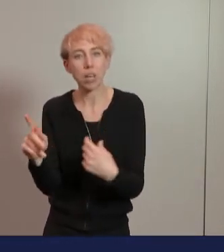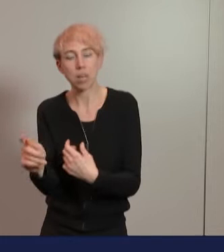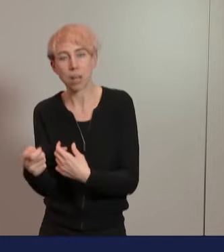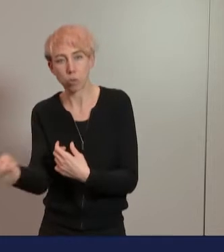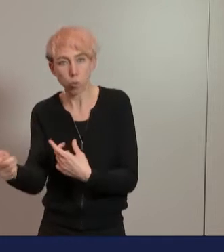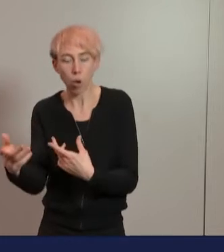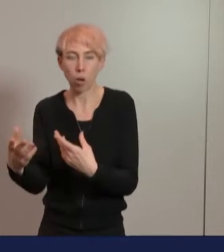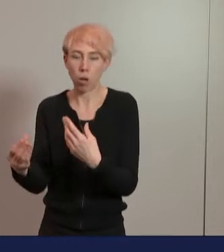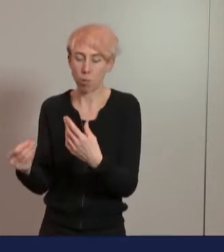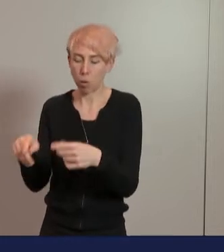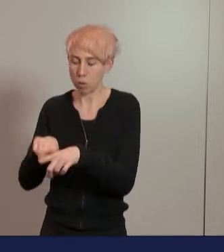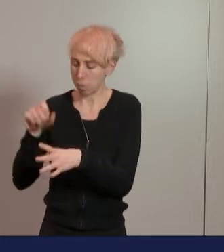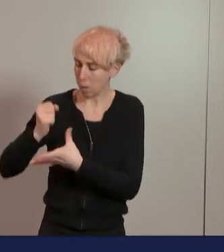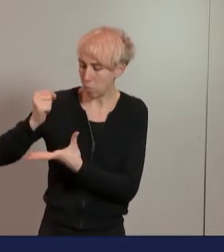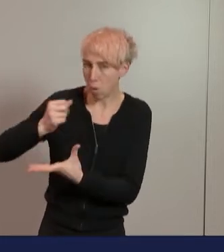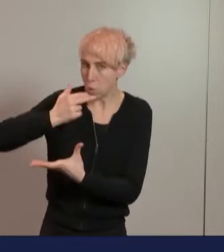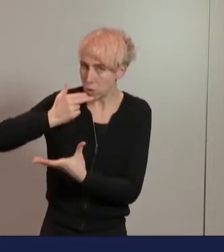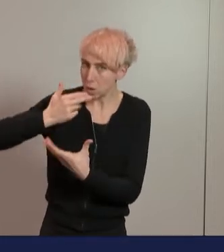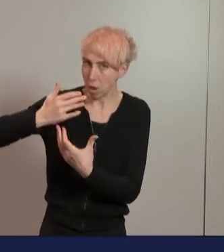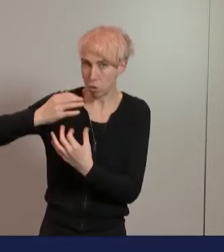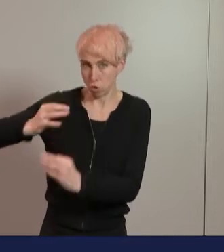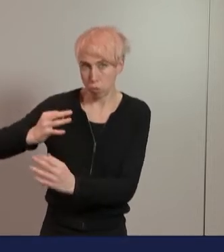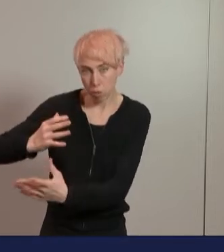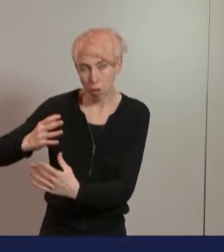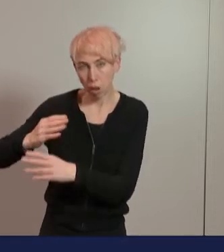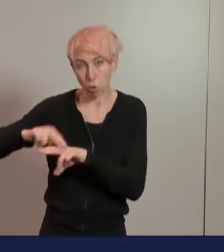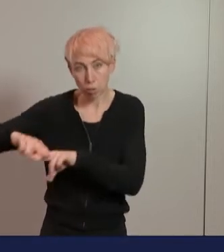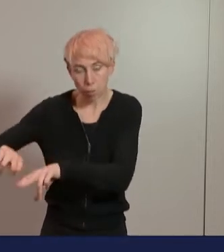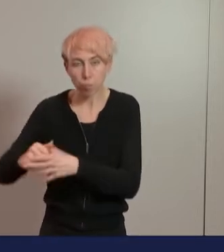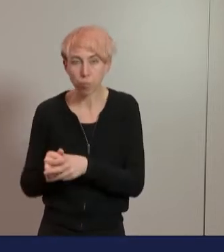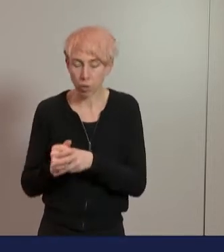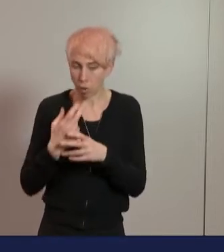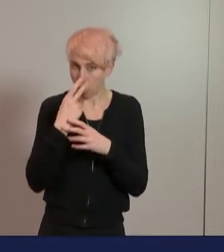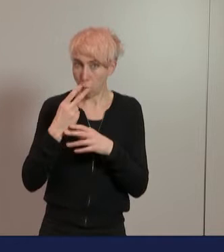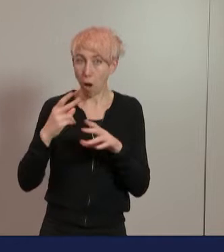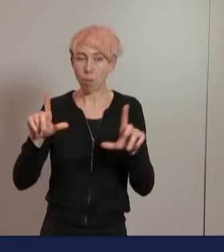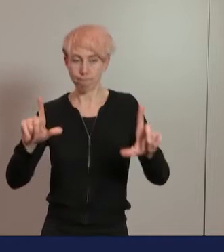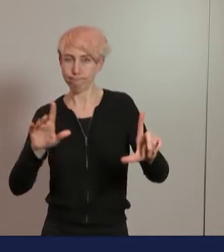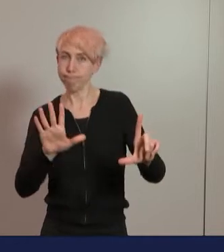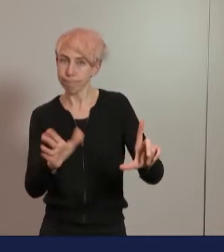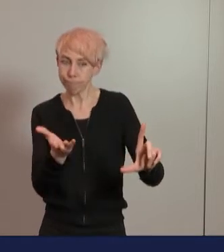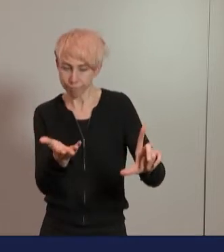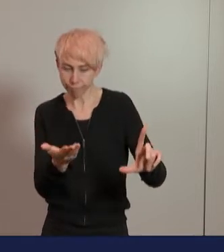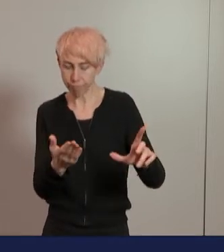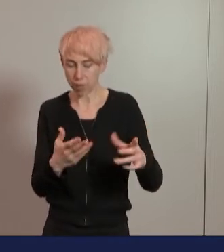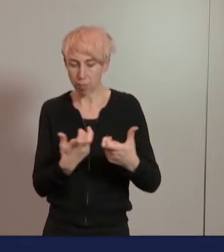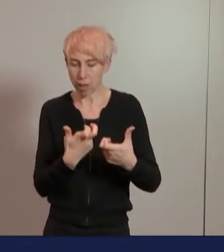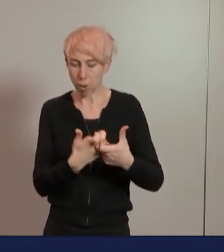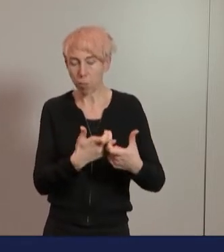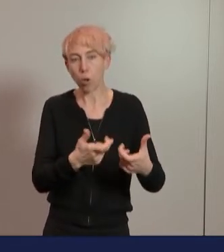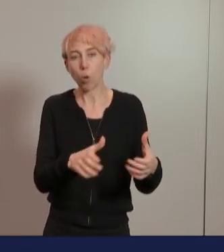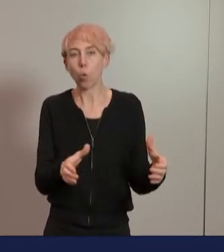et l'entretien du patrimoine. Les principaux projets sont affichés à l'écran. Il s'agit notamment de la restructuration du groupe scolaire Simone